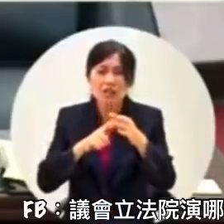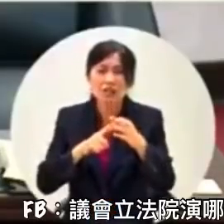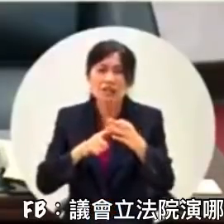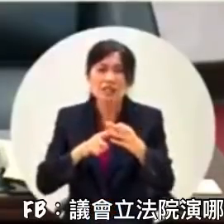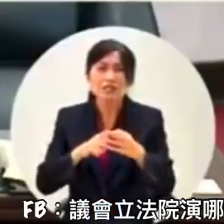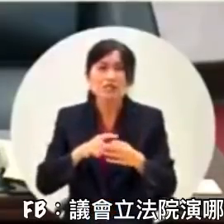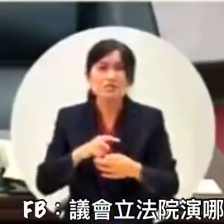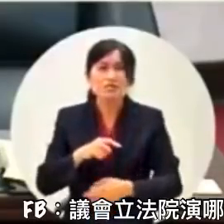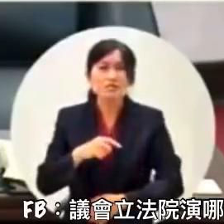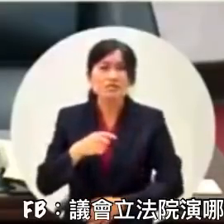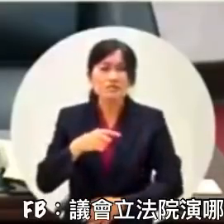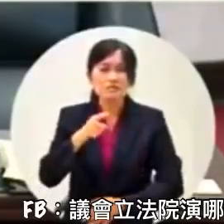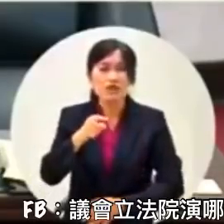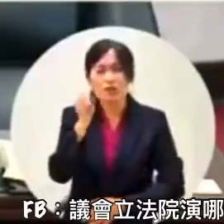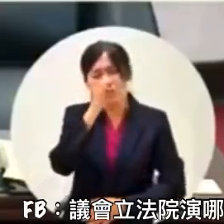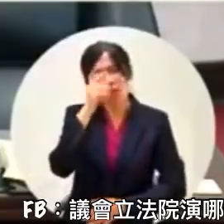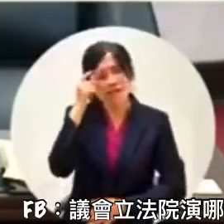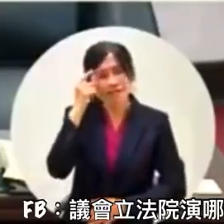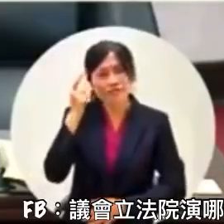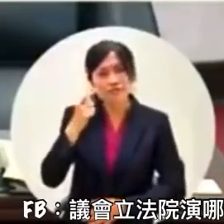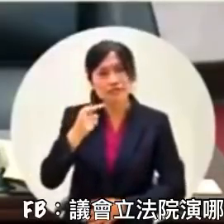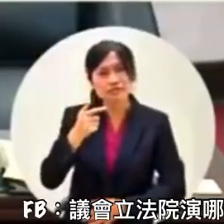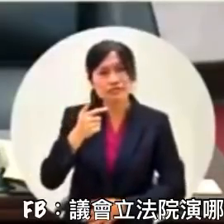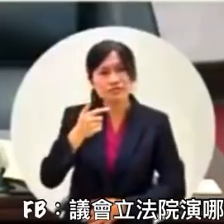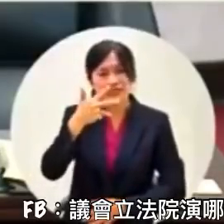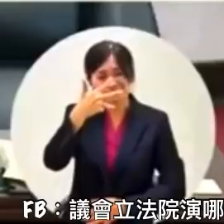啊，拍谁啊？8.7亿啊！